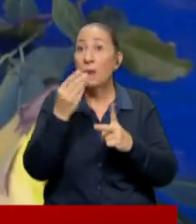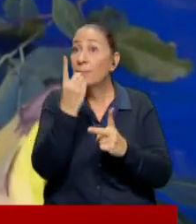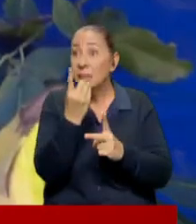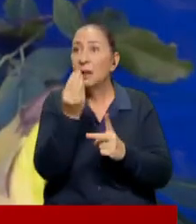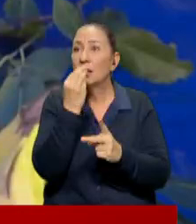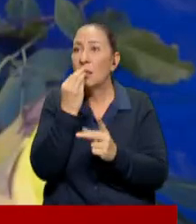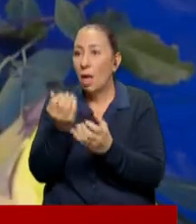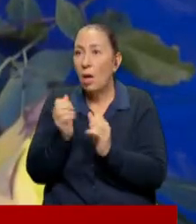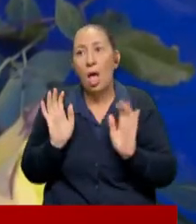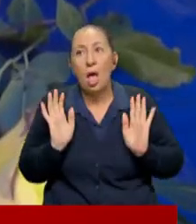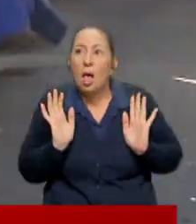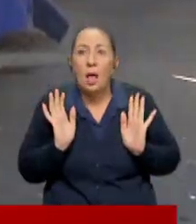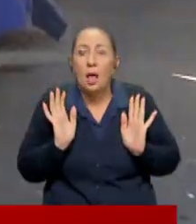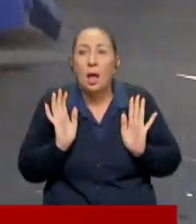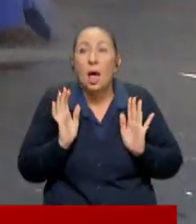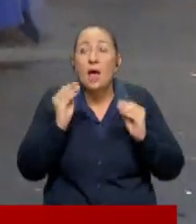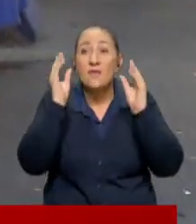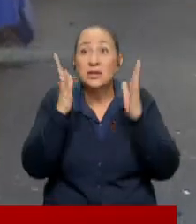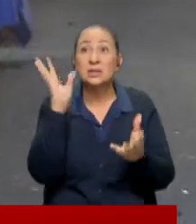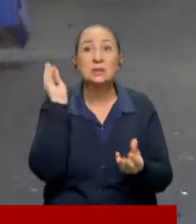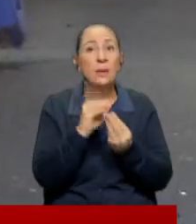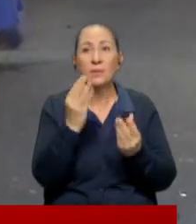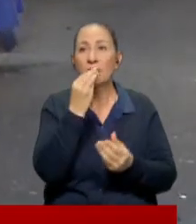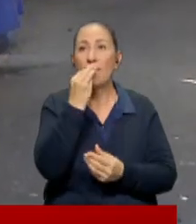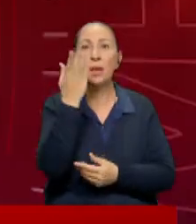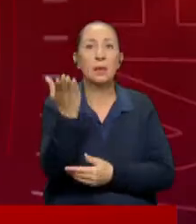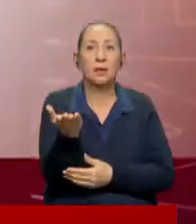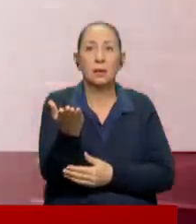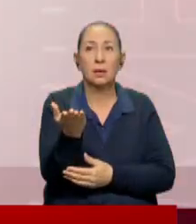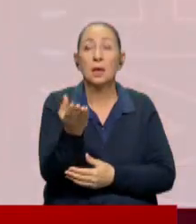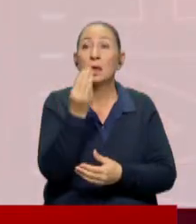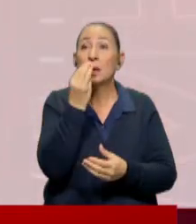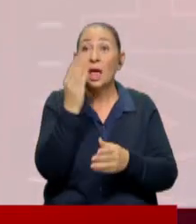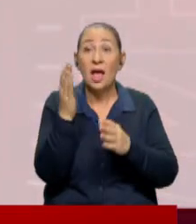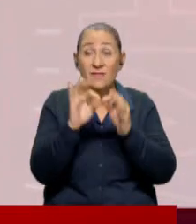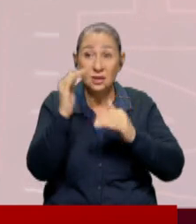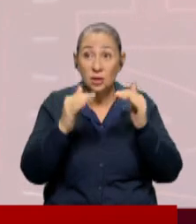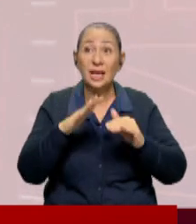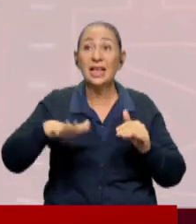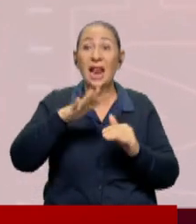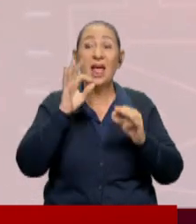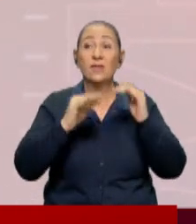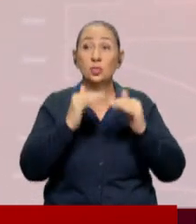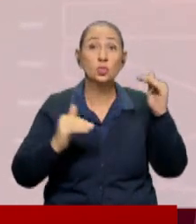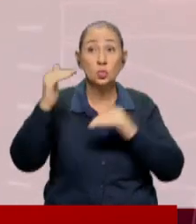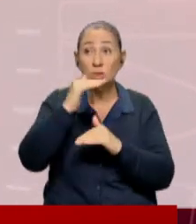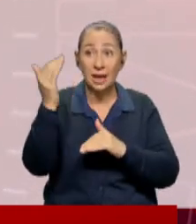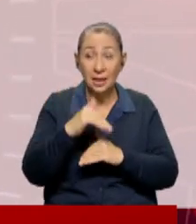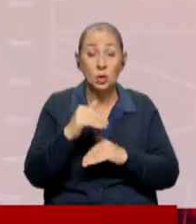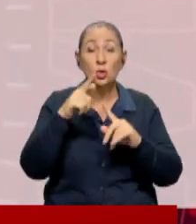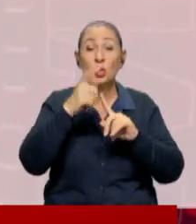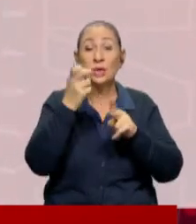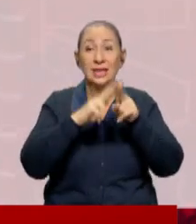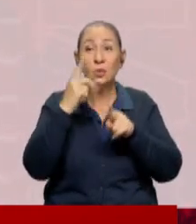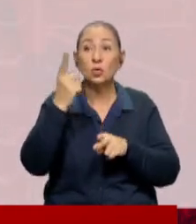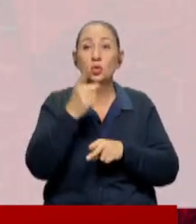bir tek gıda alışverişi yapabiliyor. En çok zamlanan da gıda ürünleri oluyor. Gıda enflasyonu yine genel enflasyonun üstünde geldi. TÜİK'e